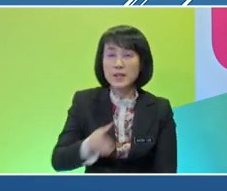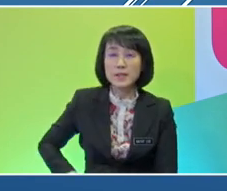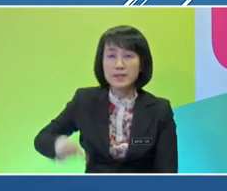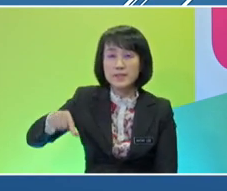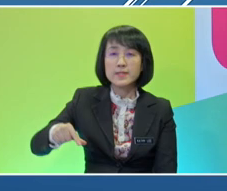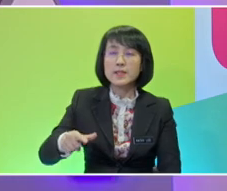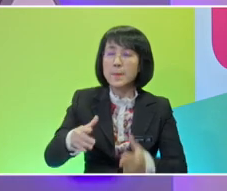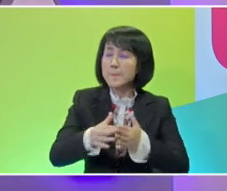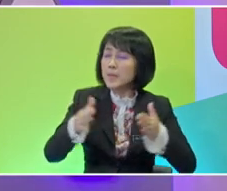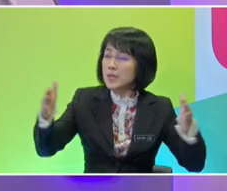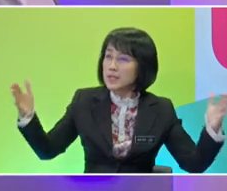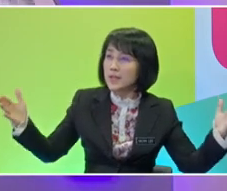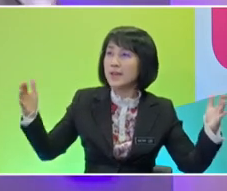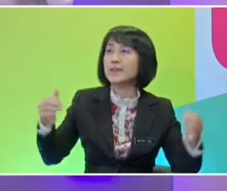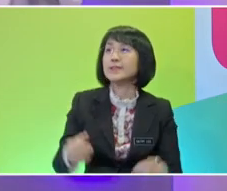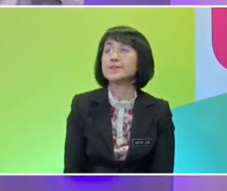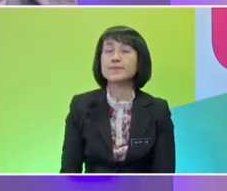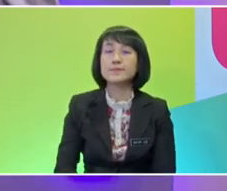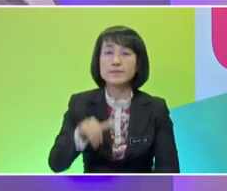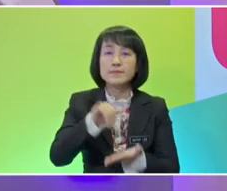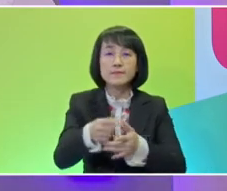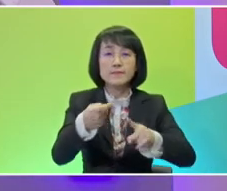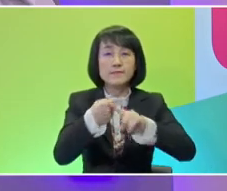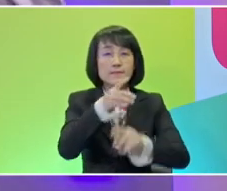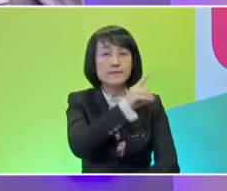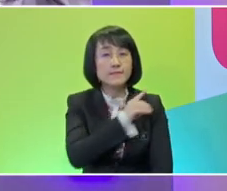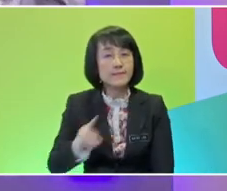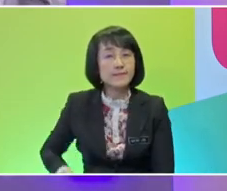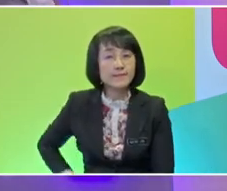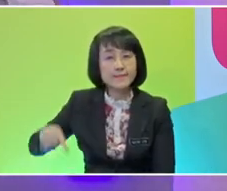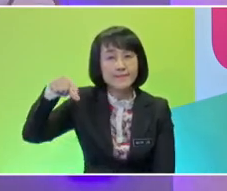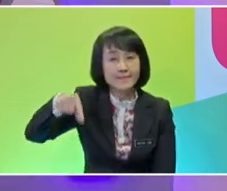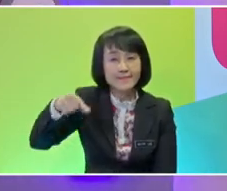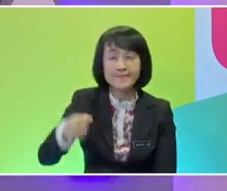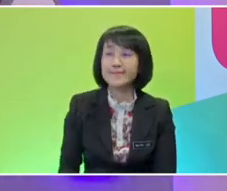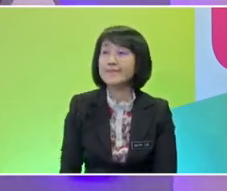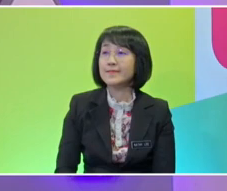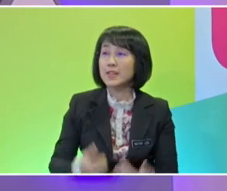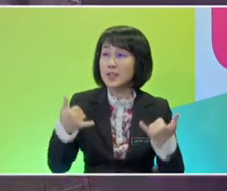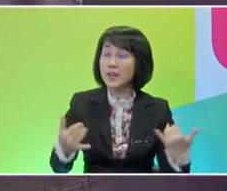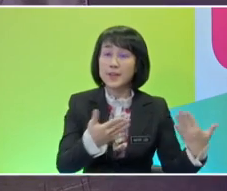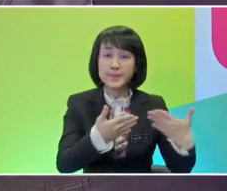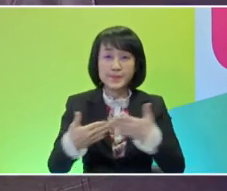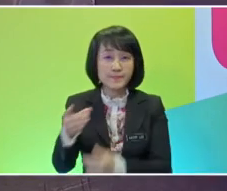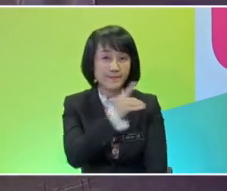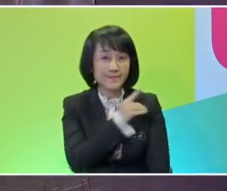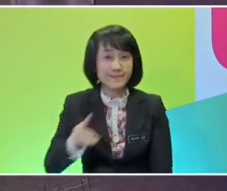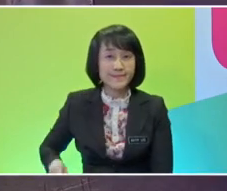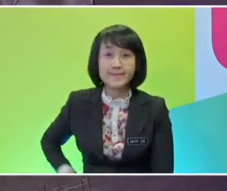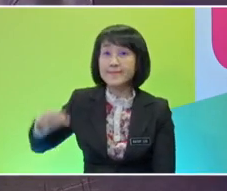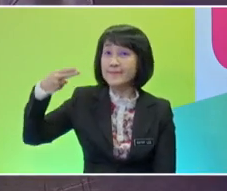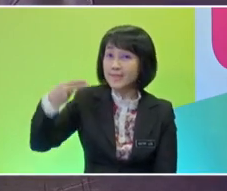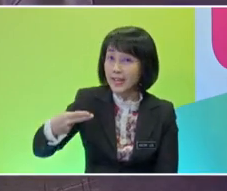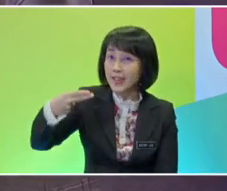itu badannya Mari kita berpindah ke dinasti yang seterusnya yaitu dinasti hati